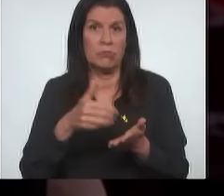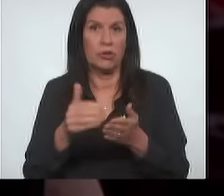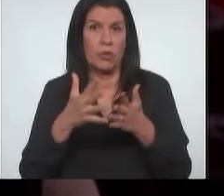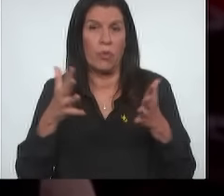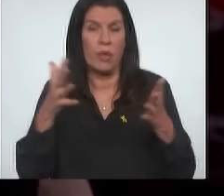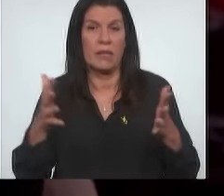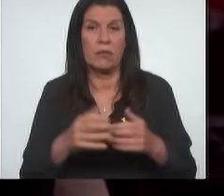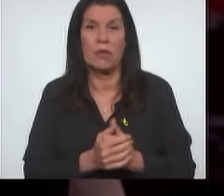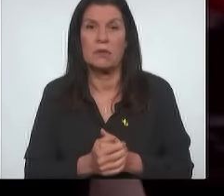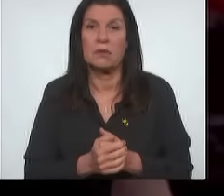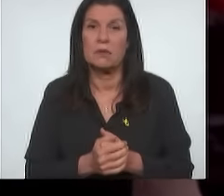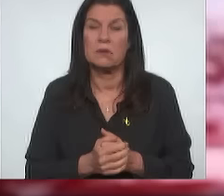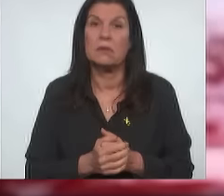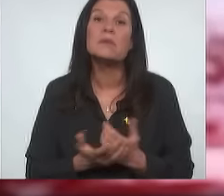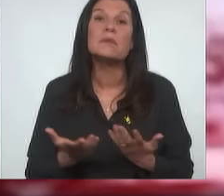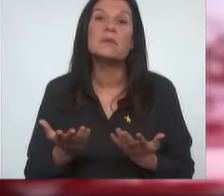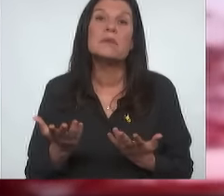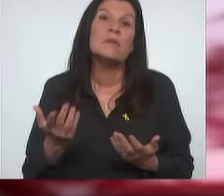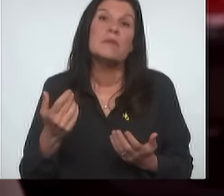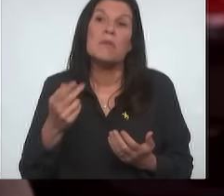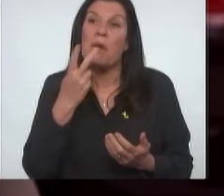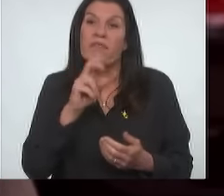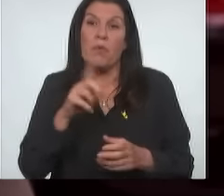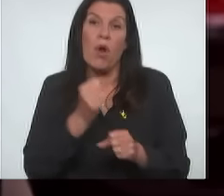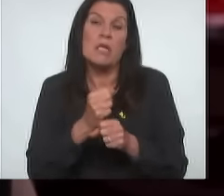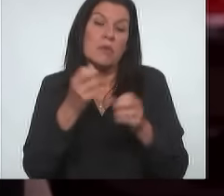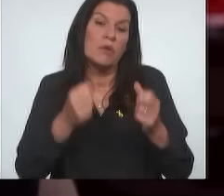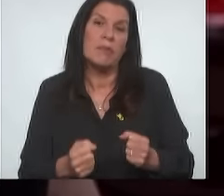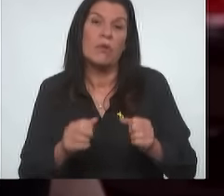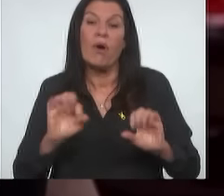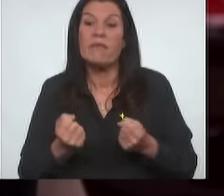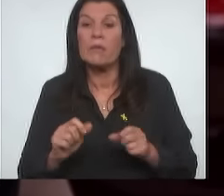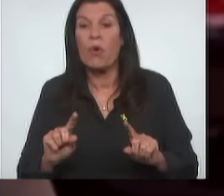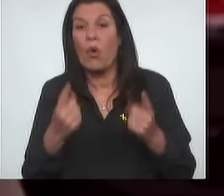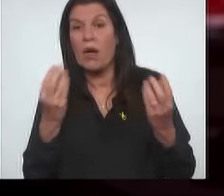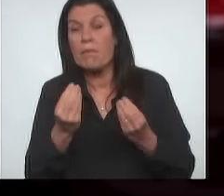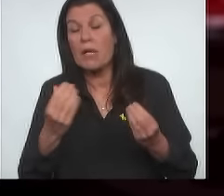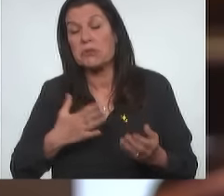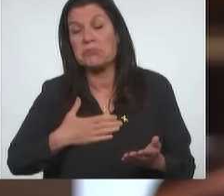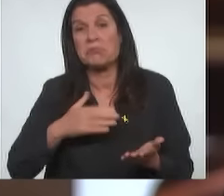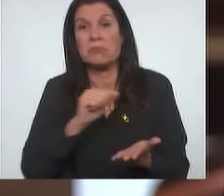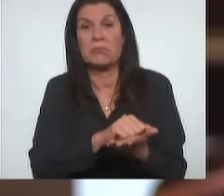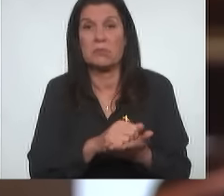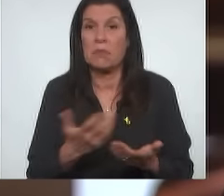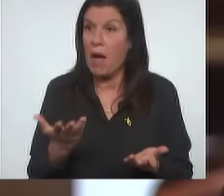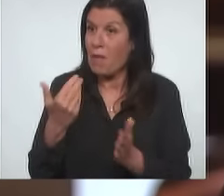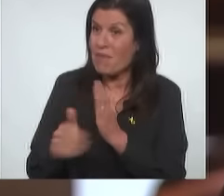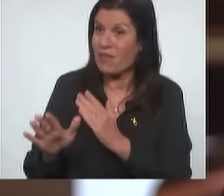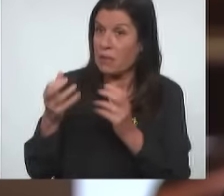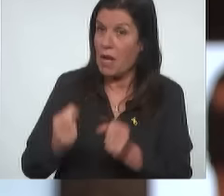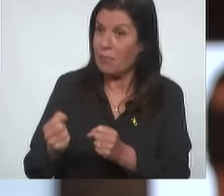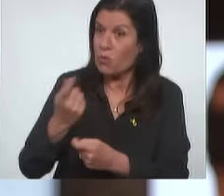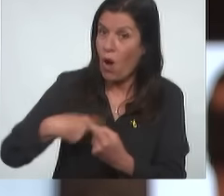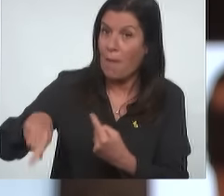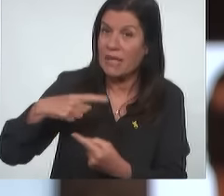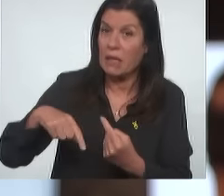עושה ביטוח, ואם קורה משהו, אתה מוציא מהכיס. זה האלטרנטיבה. ואז מה, תוותר על הביטוח המקיף? כן. אם לפני שנתיים,